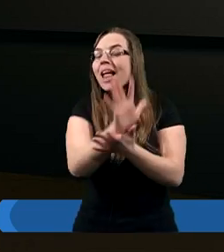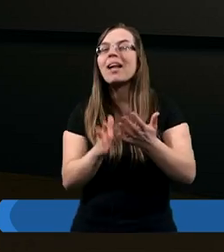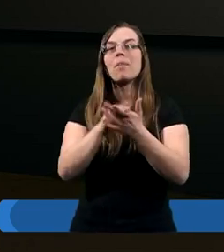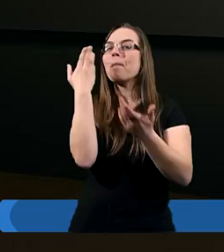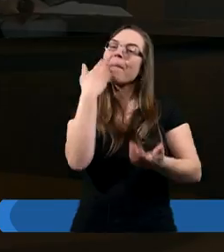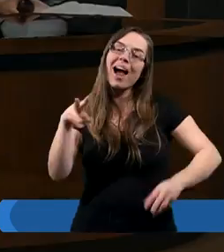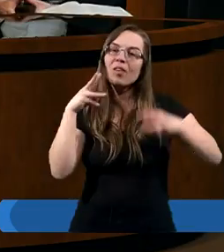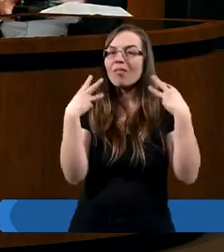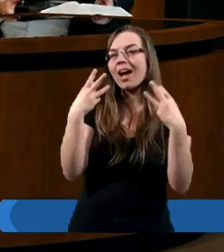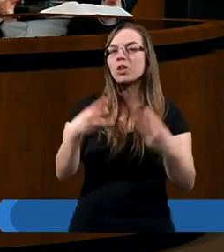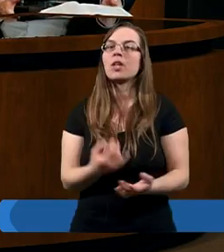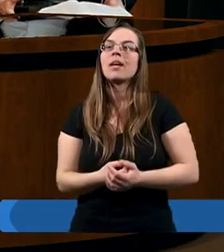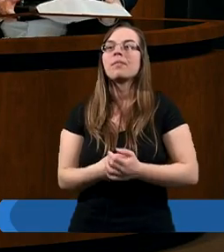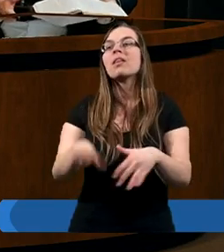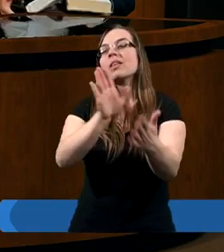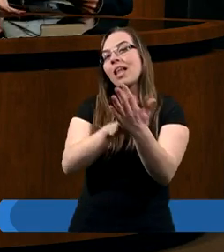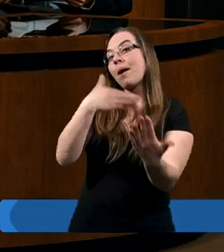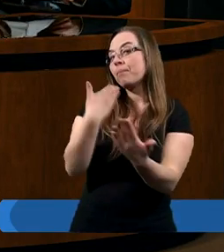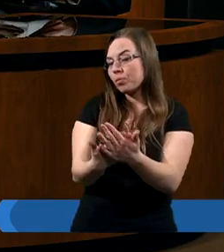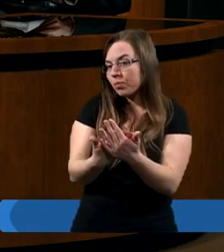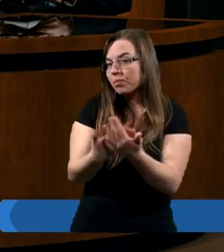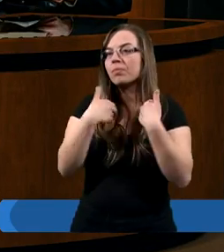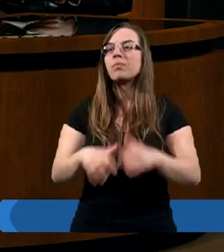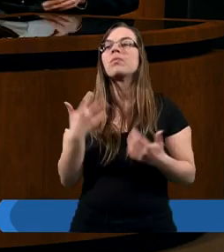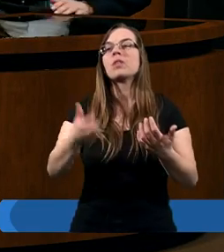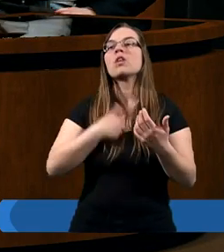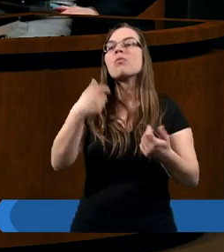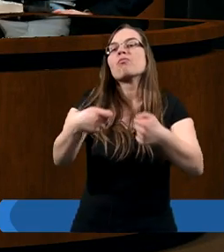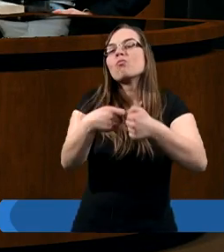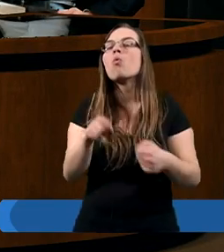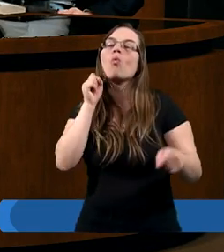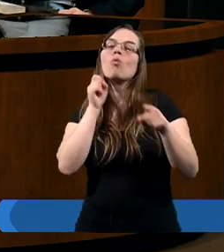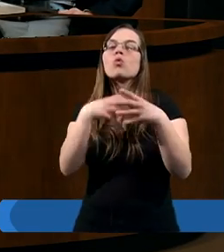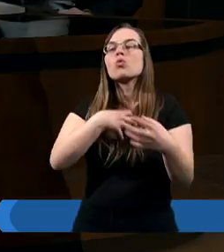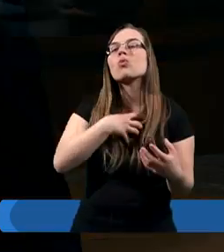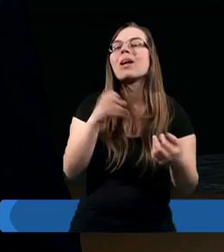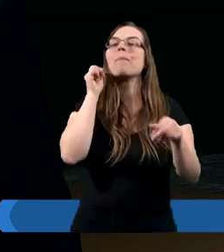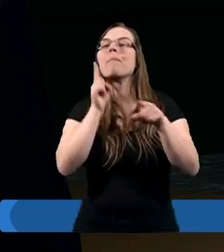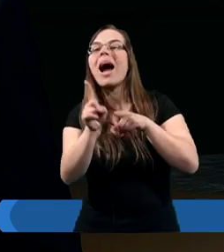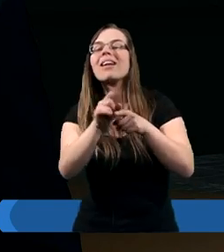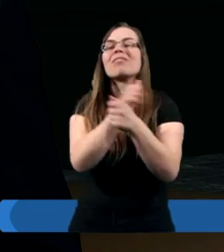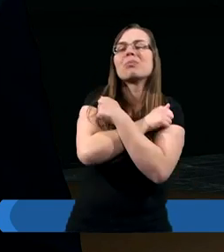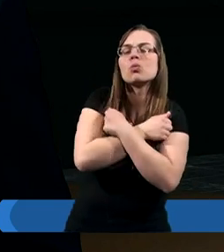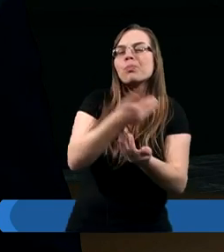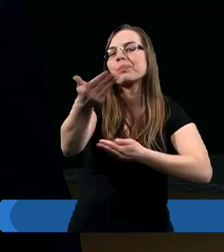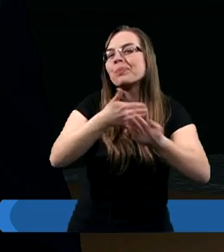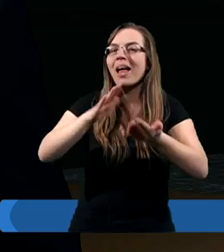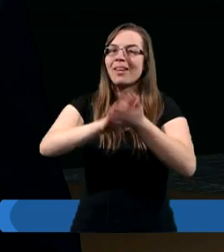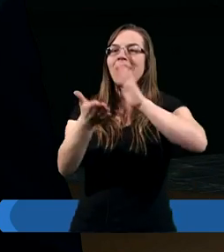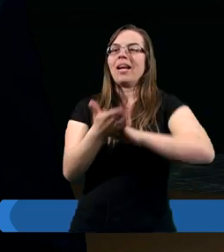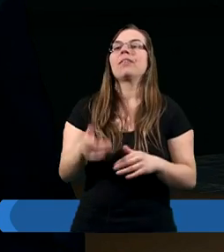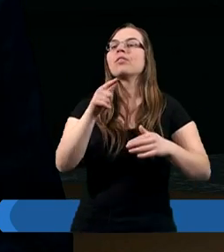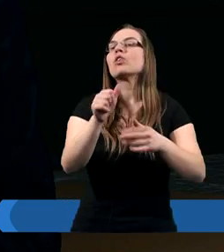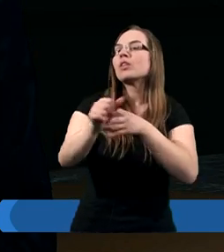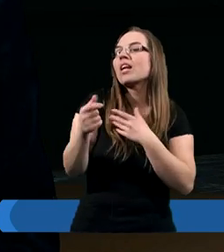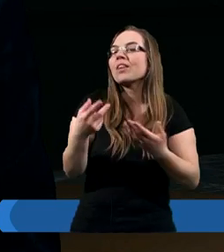istotne w tym życiu? Na przykład to, aby być współczujący, braterscy i miłosierni, prawda? To